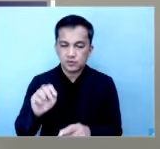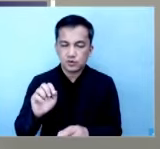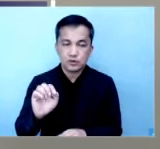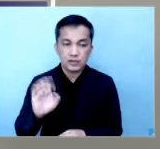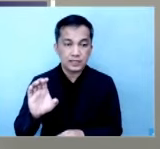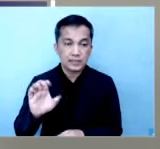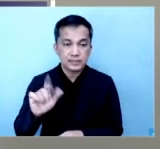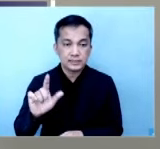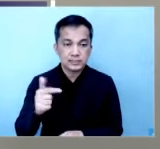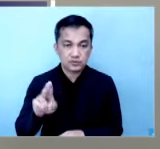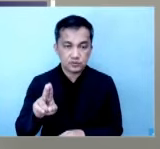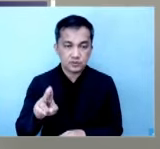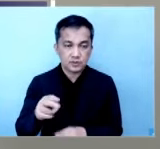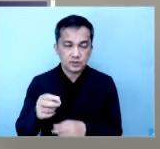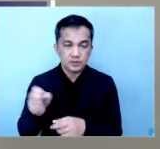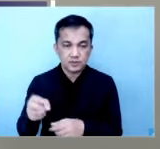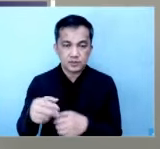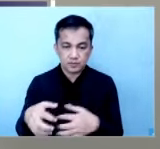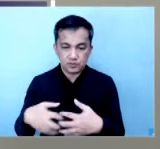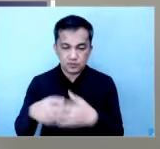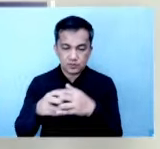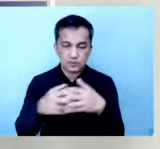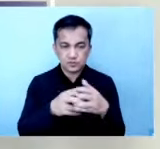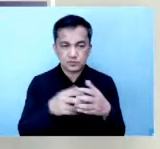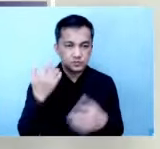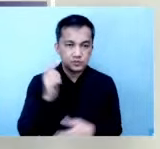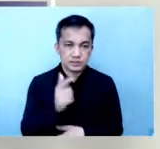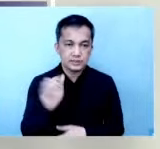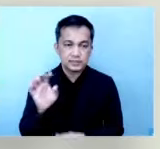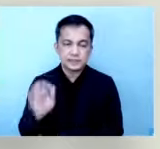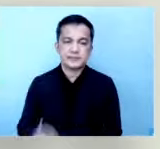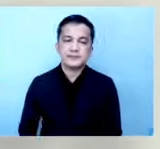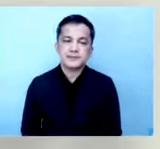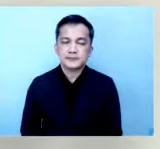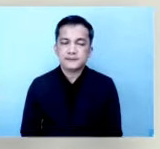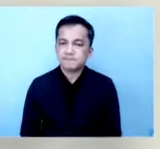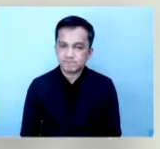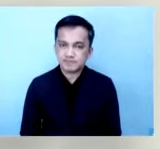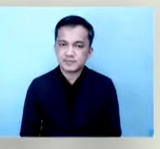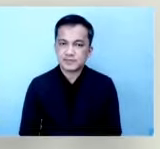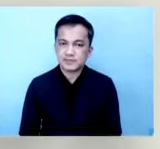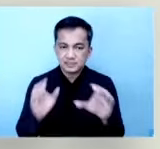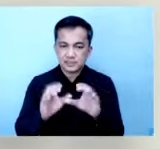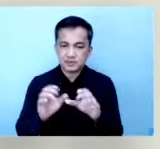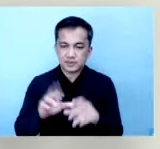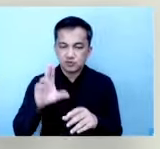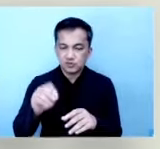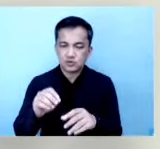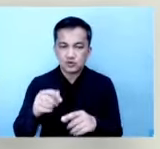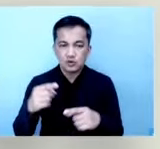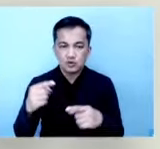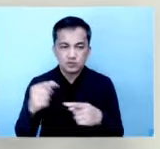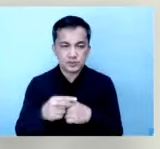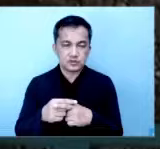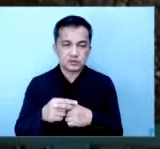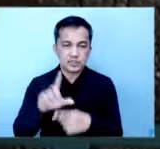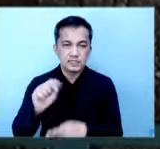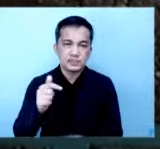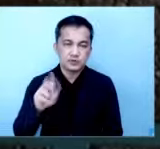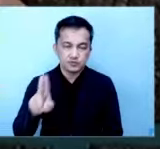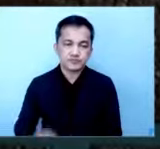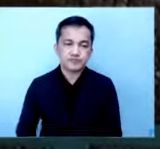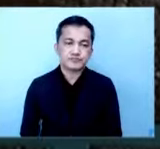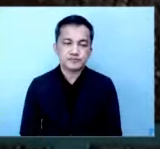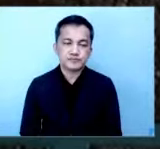ang pagpapagawa ng pasilidad noong 2019. May certificate of no objection din ito mula sa lokal na pamahalaan. Signed